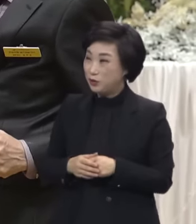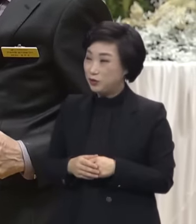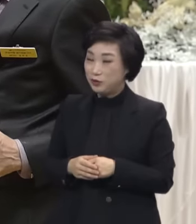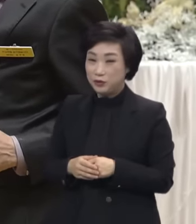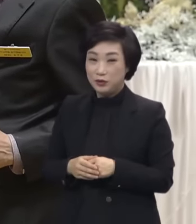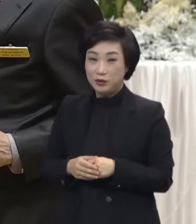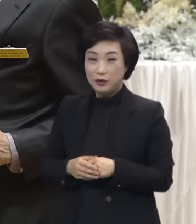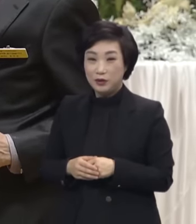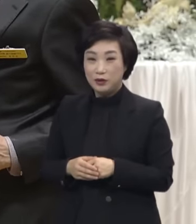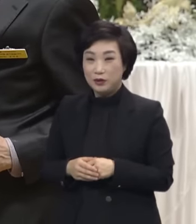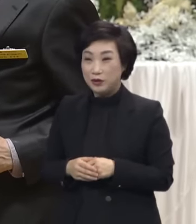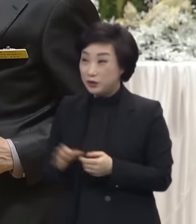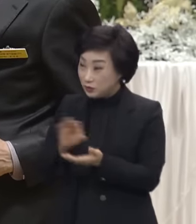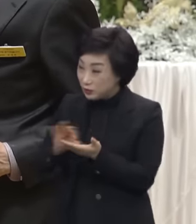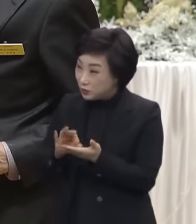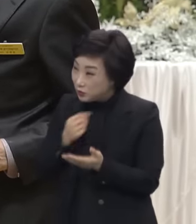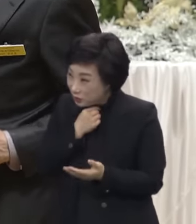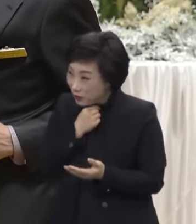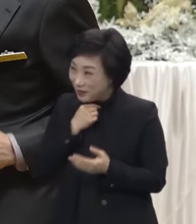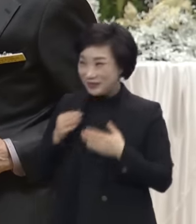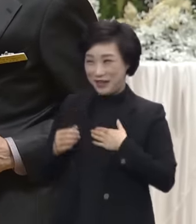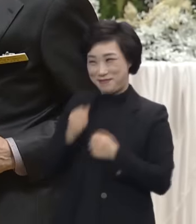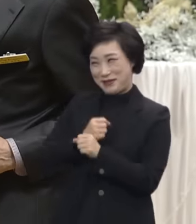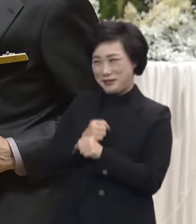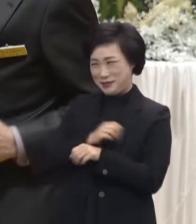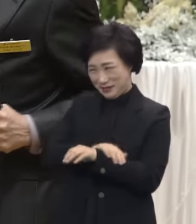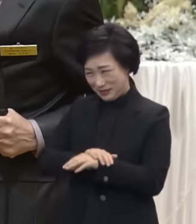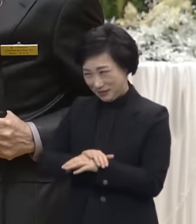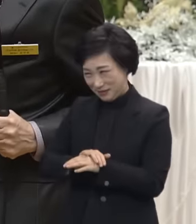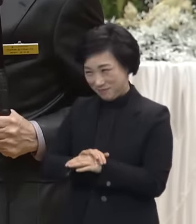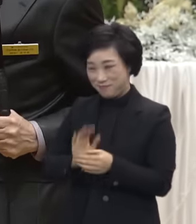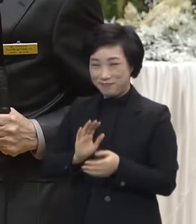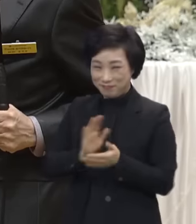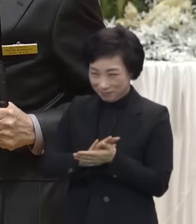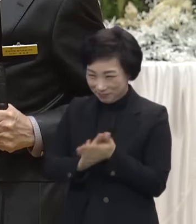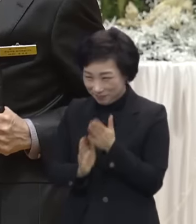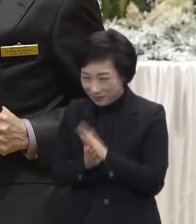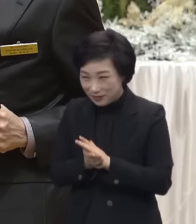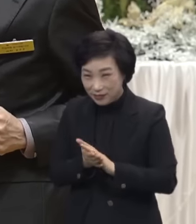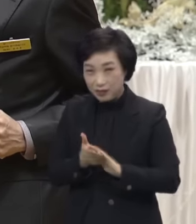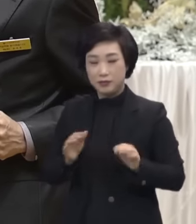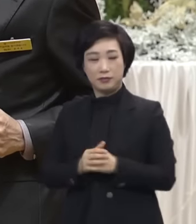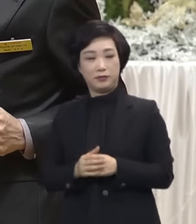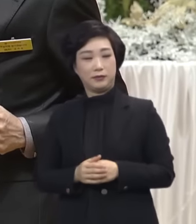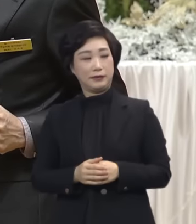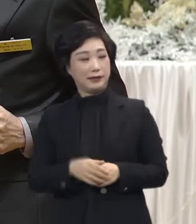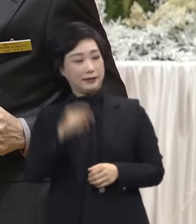목사님께서 쓰신다고 하면 제가 잘 만들어야죠. 내 속으로